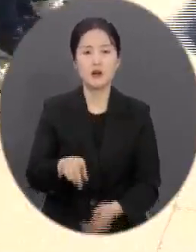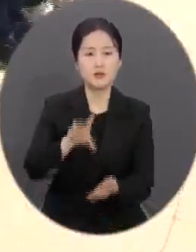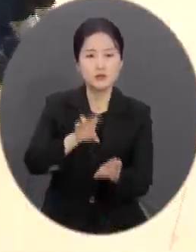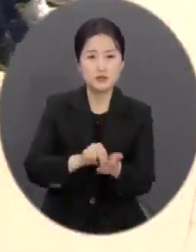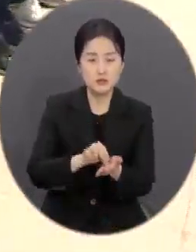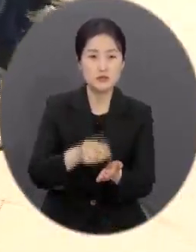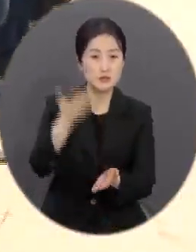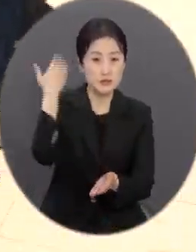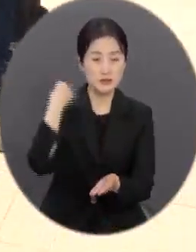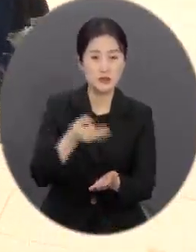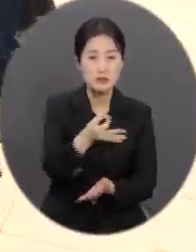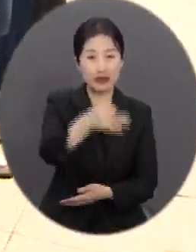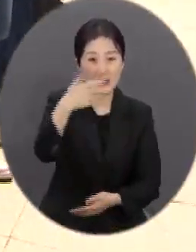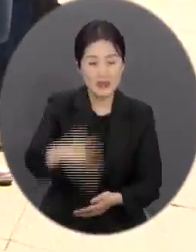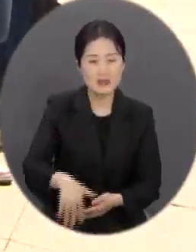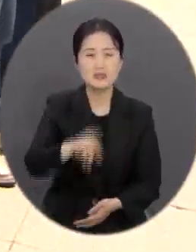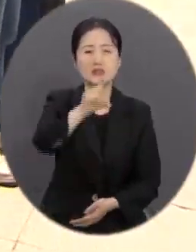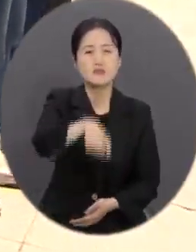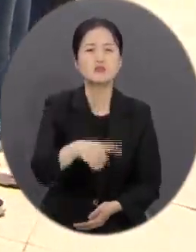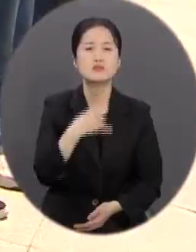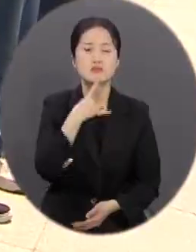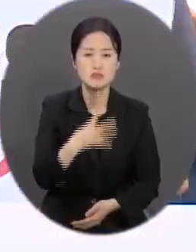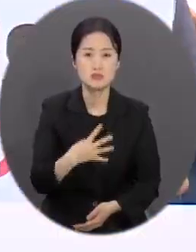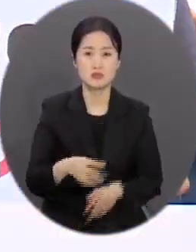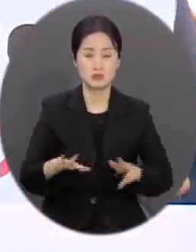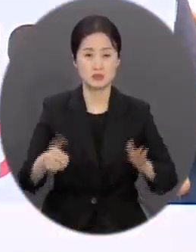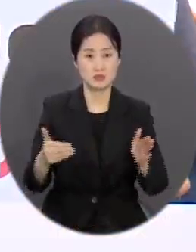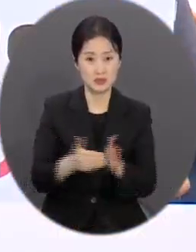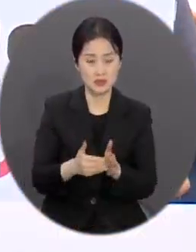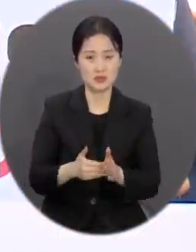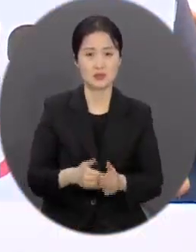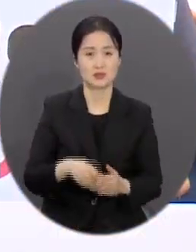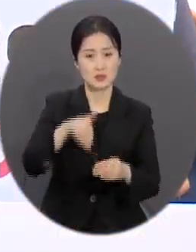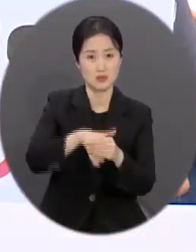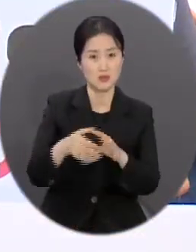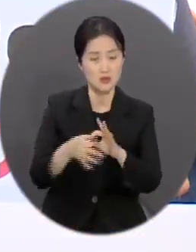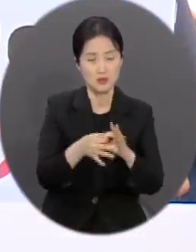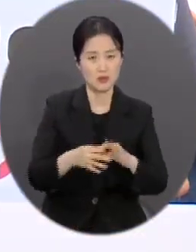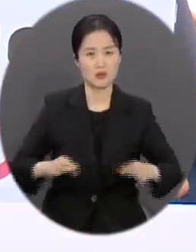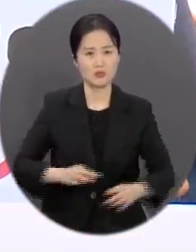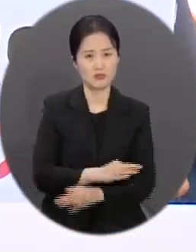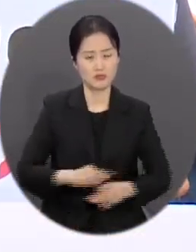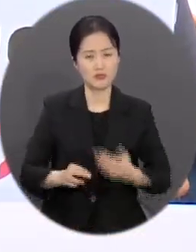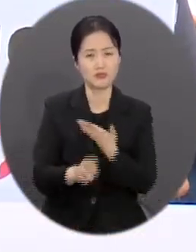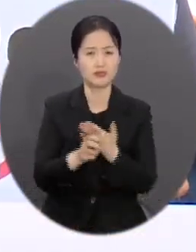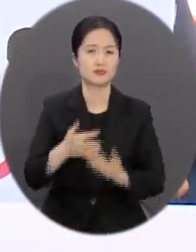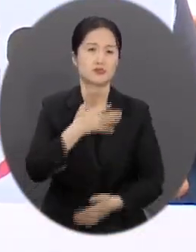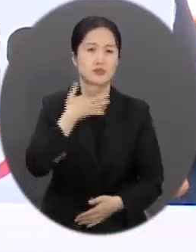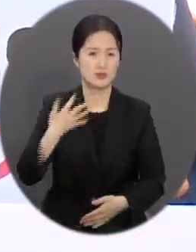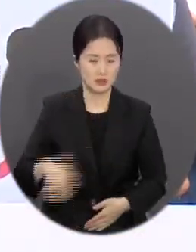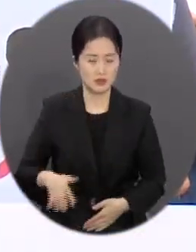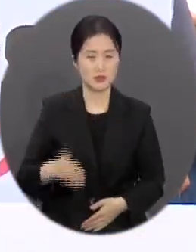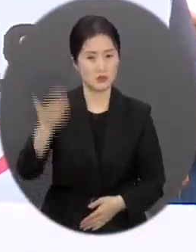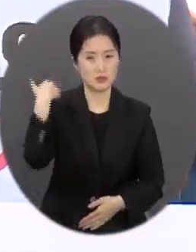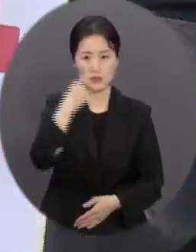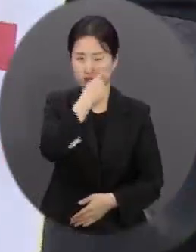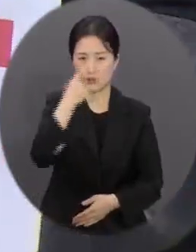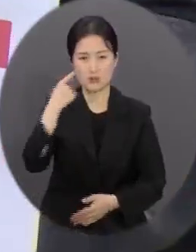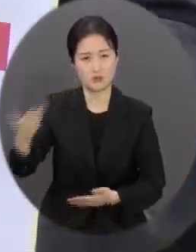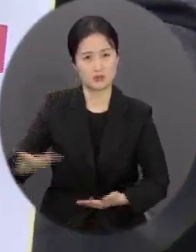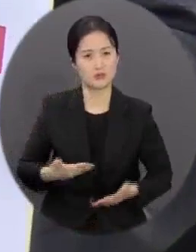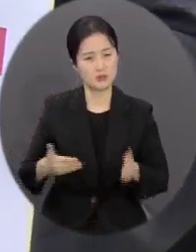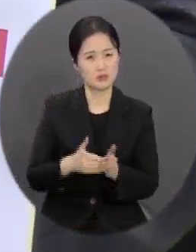카드 사용이었으며 선관위로부터 정치자금법 위반이 아니라는 유권 해석을 받은 만큼 문제될